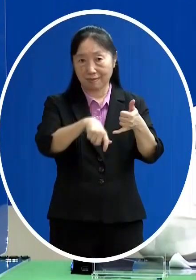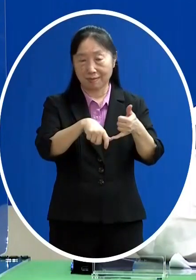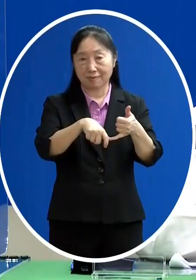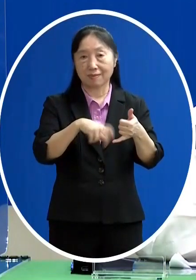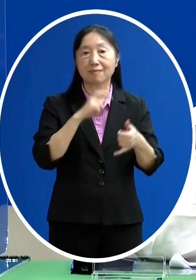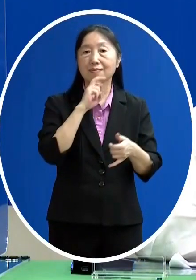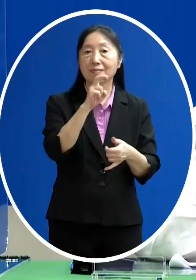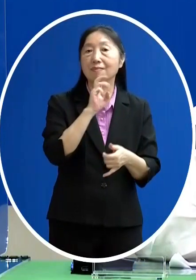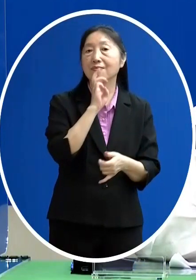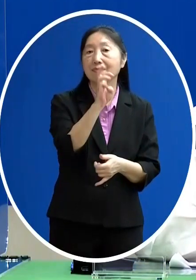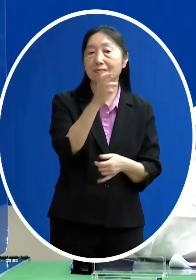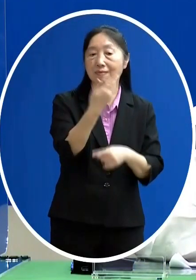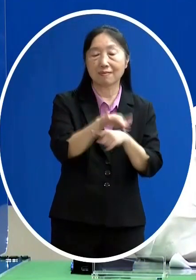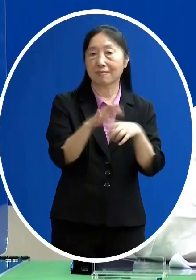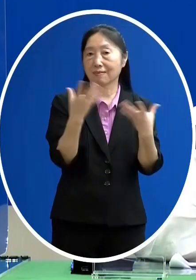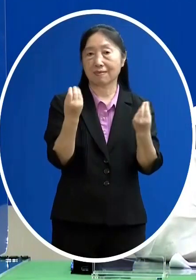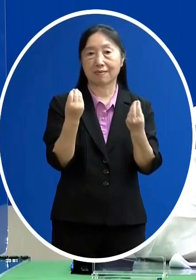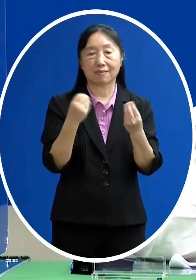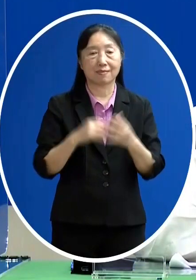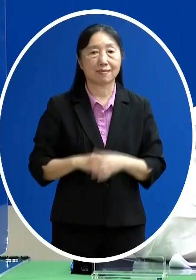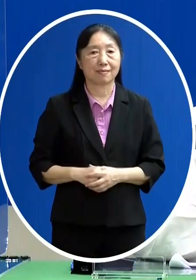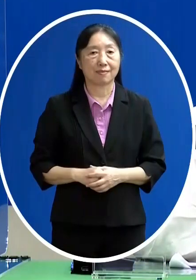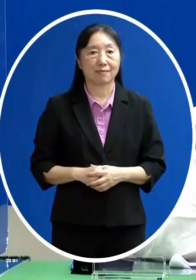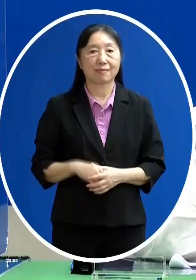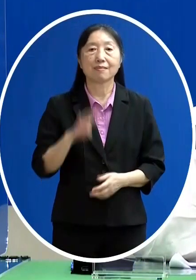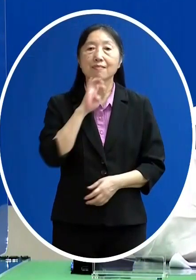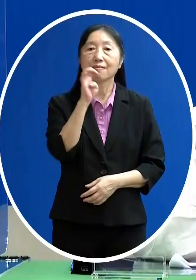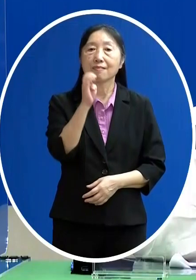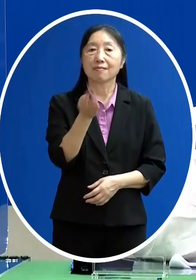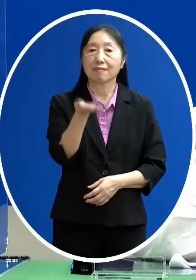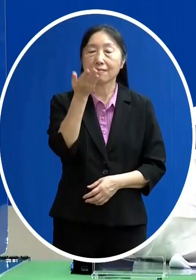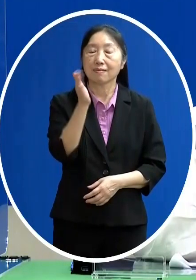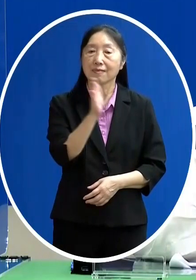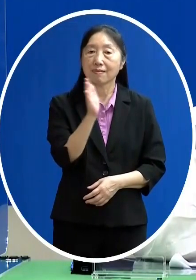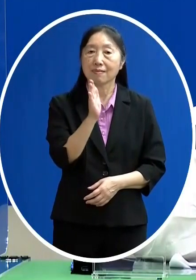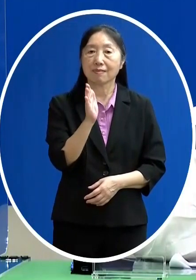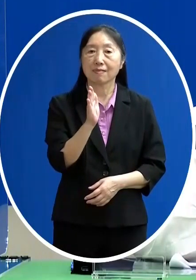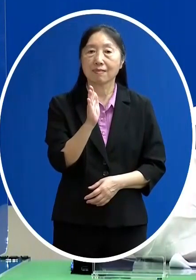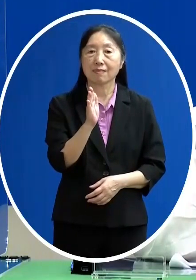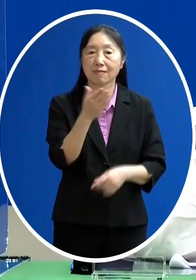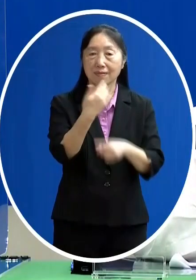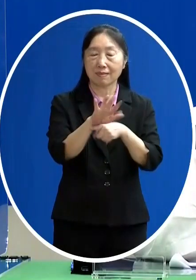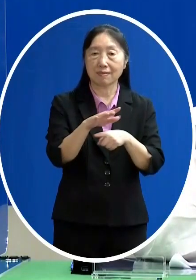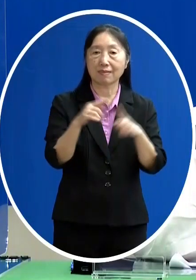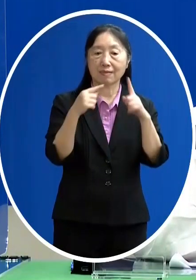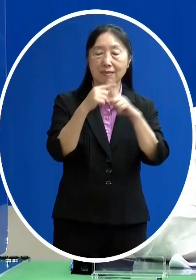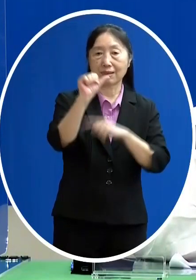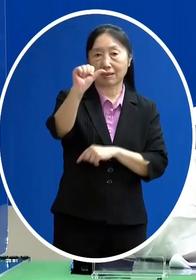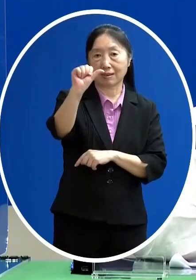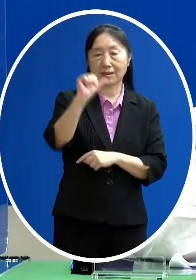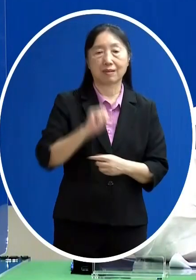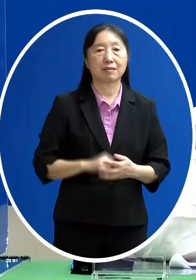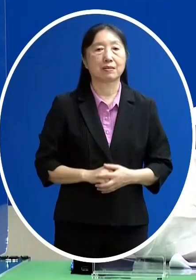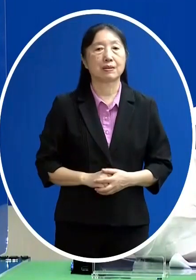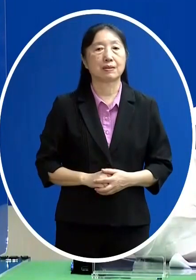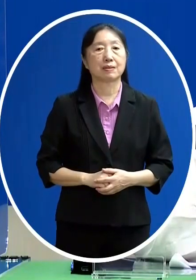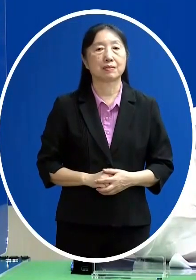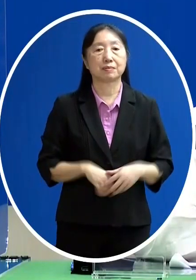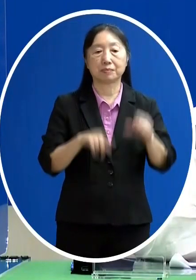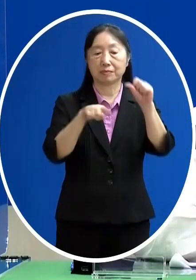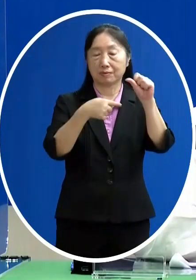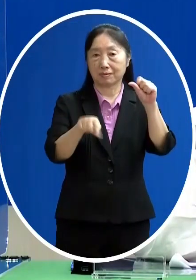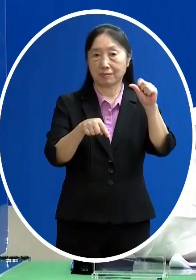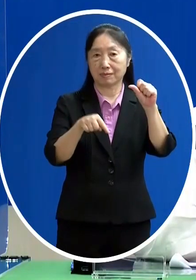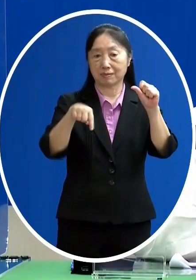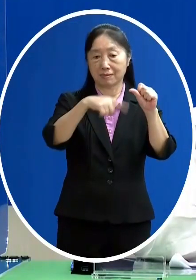较这个20、30岁年轻人死亡的病例。那在40多岁的死亡个案有5位哈，这5位的话本